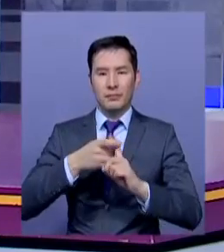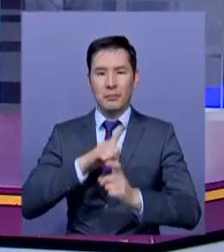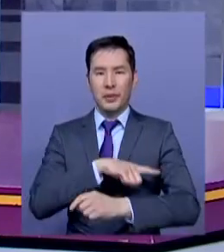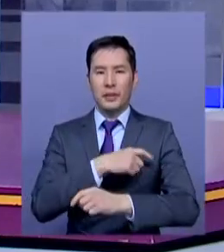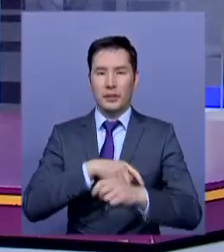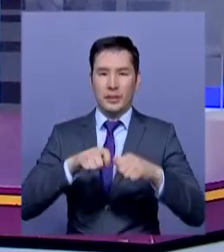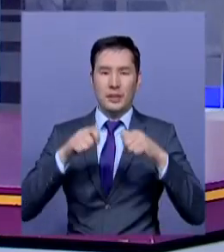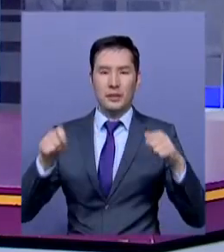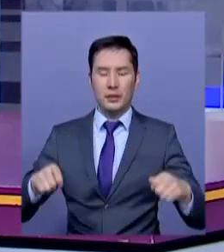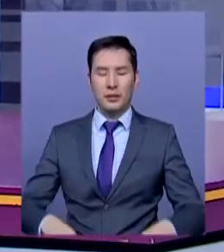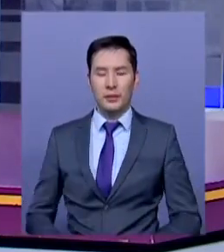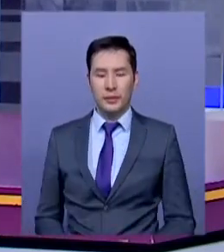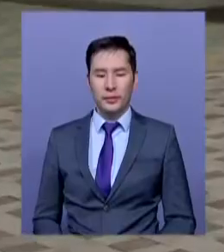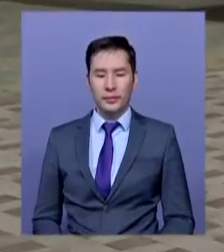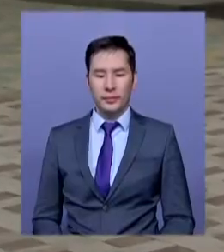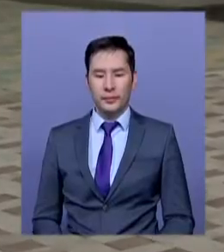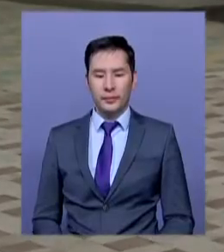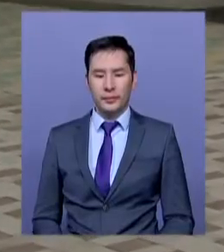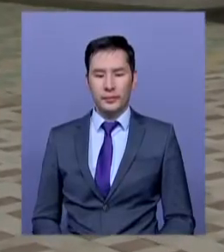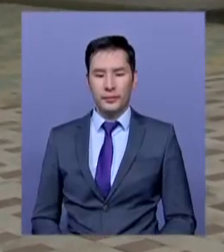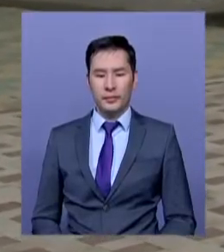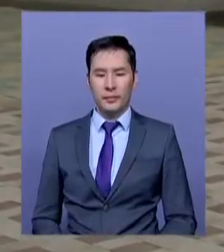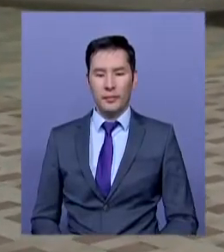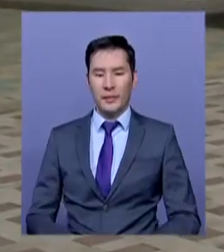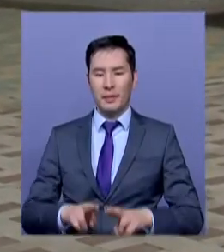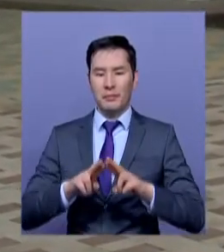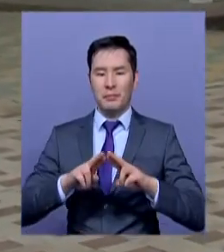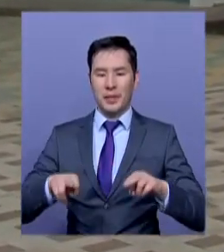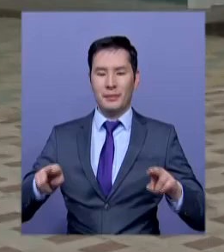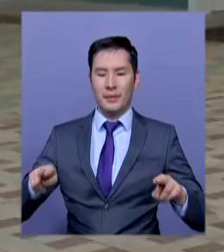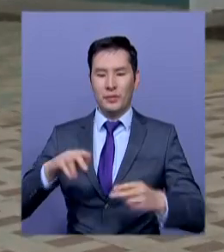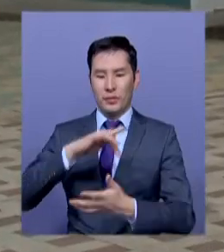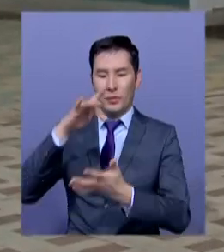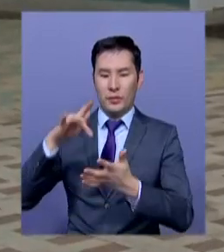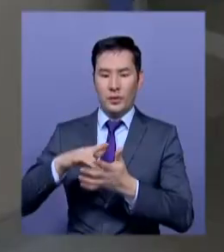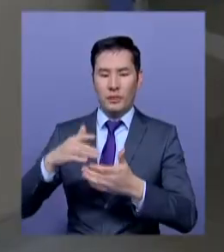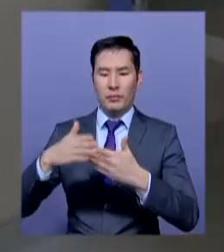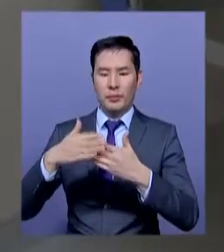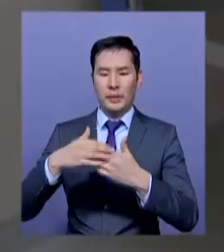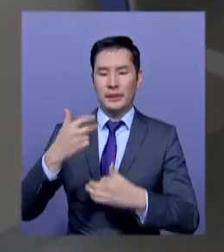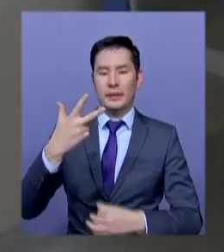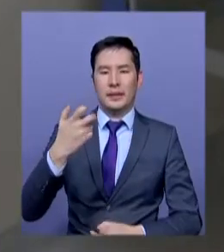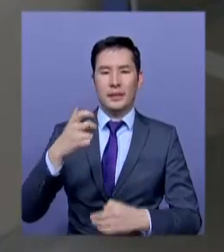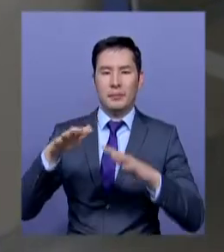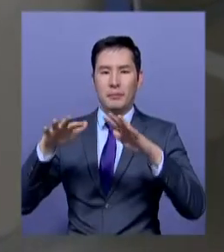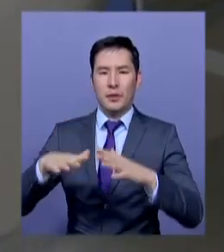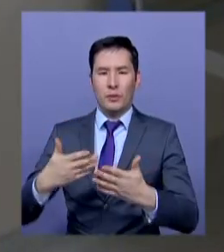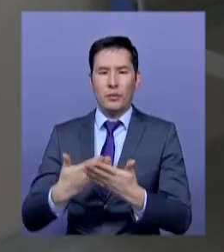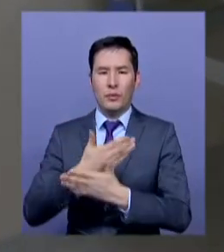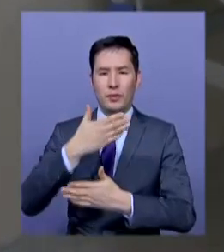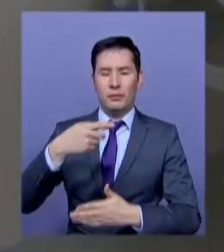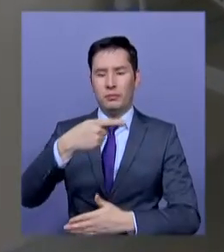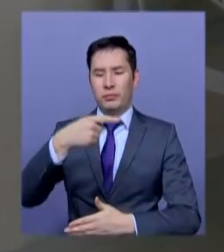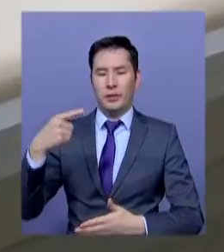тілші бейнематериалында. Петропавл қаласындағы инфекциялық аурухана 200 орынға шақталған. Жаңа мекеме 3 айдың